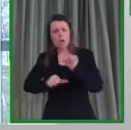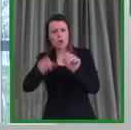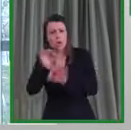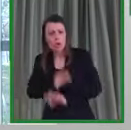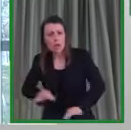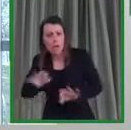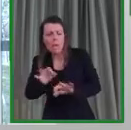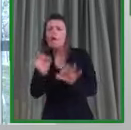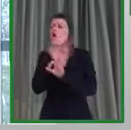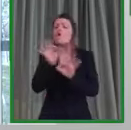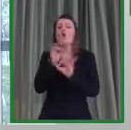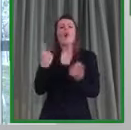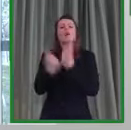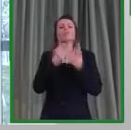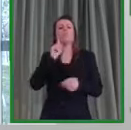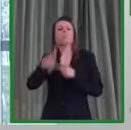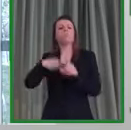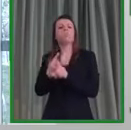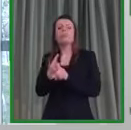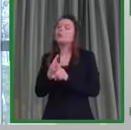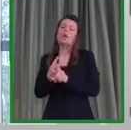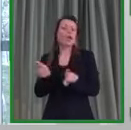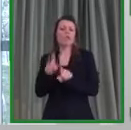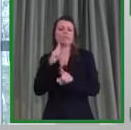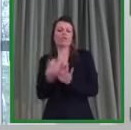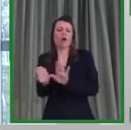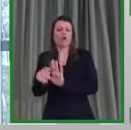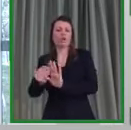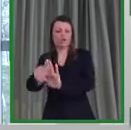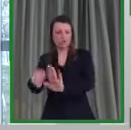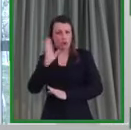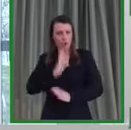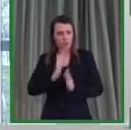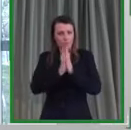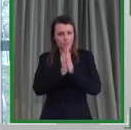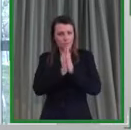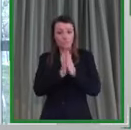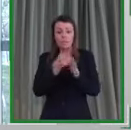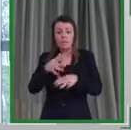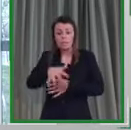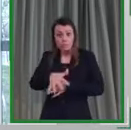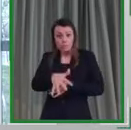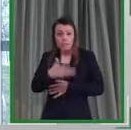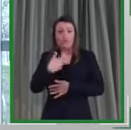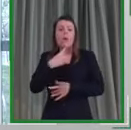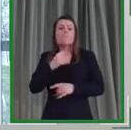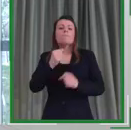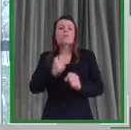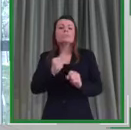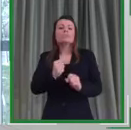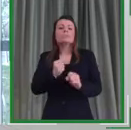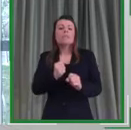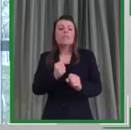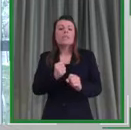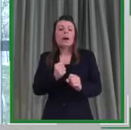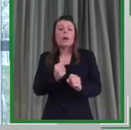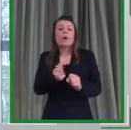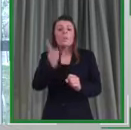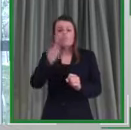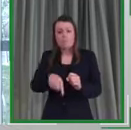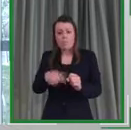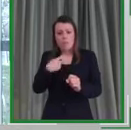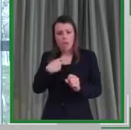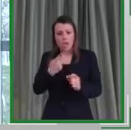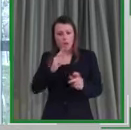e presto presto ci sarà la possibilità di compilarlo anche per altri non